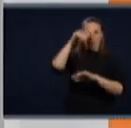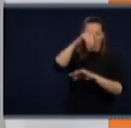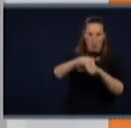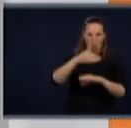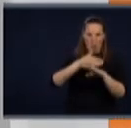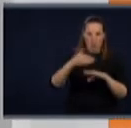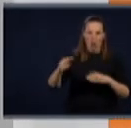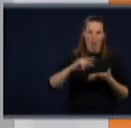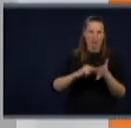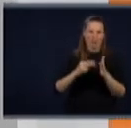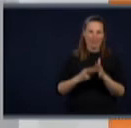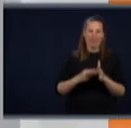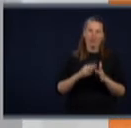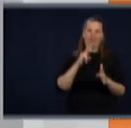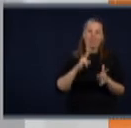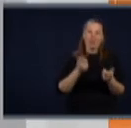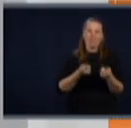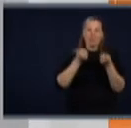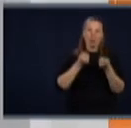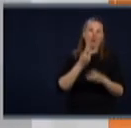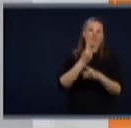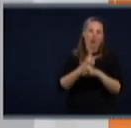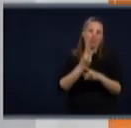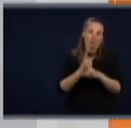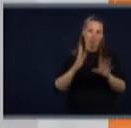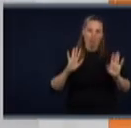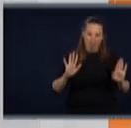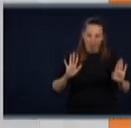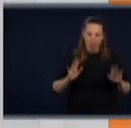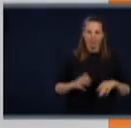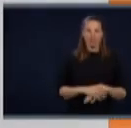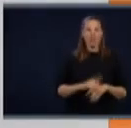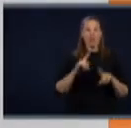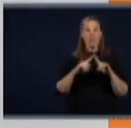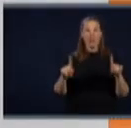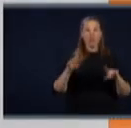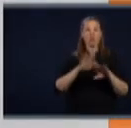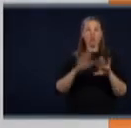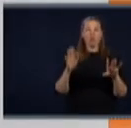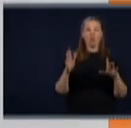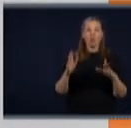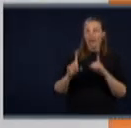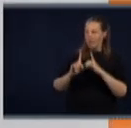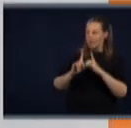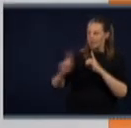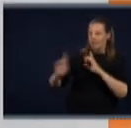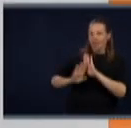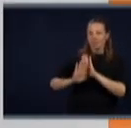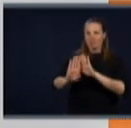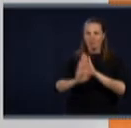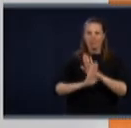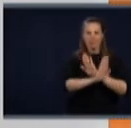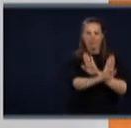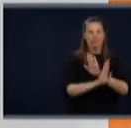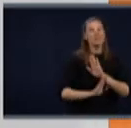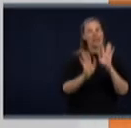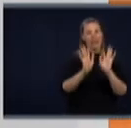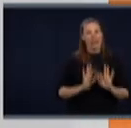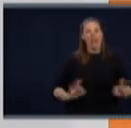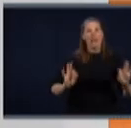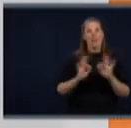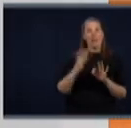Je pense qu'on va faire attention. Mais ce principe de distanciation sociale-là est majeur. Puis je peux vous dire, là, avec le beau temps,